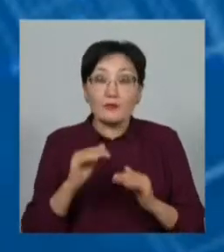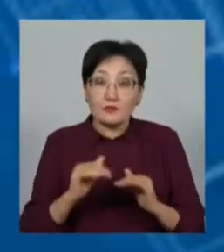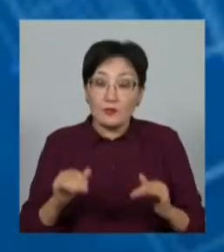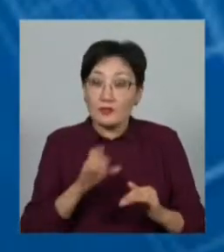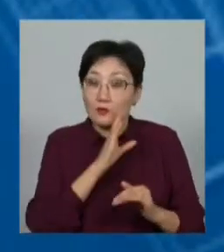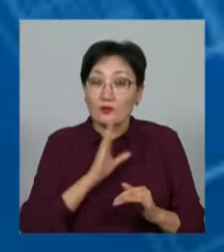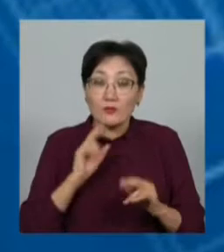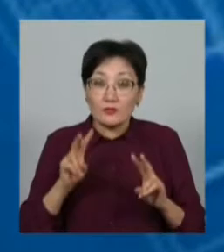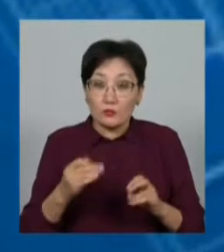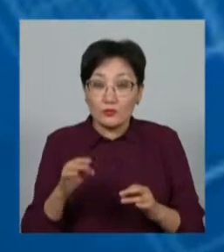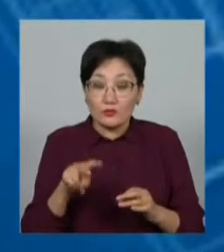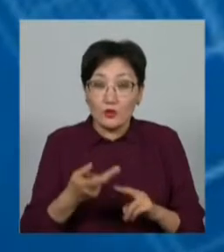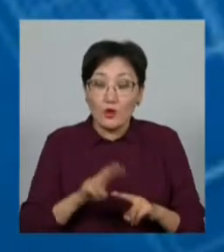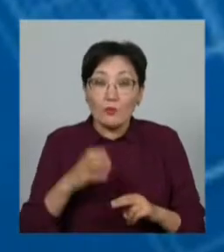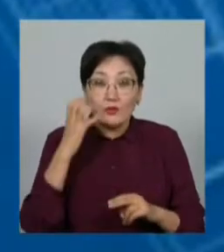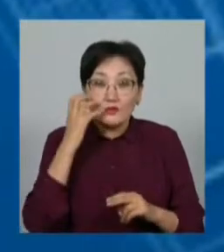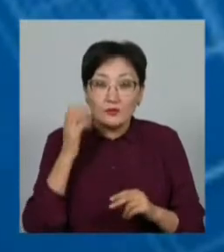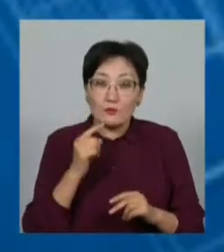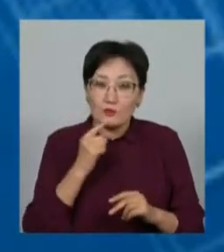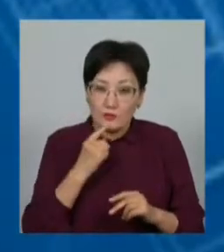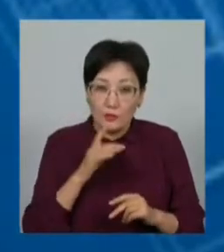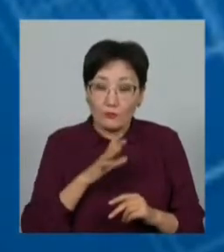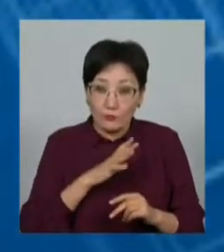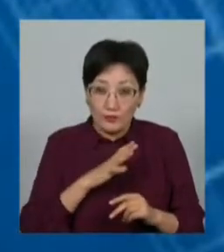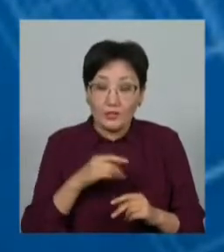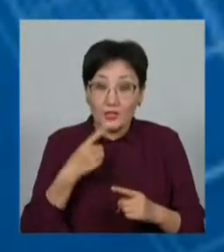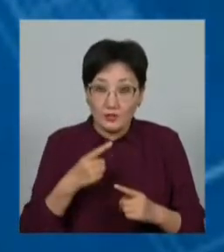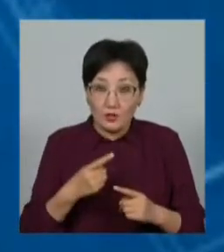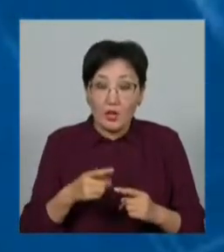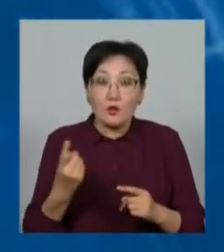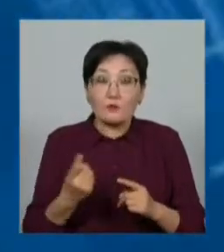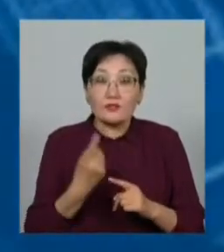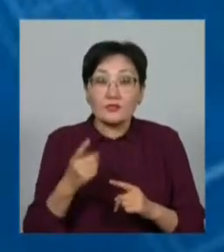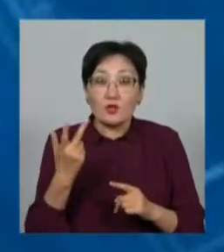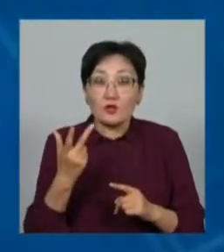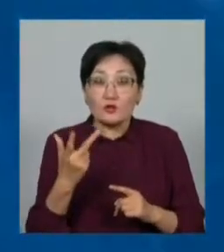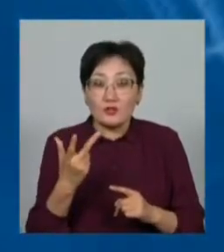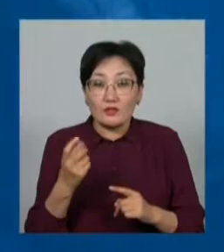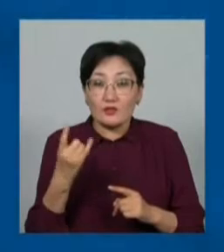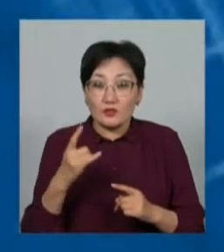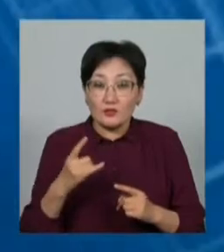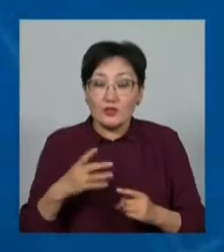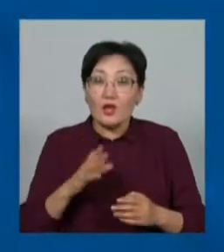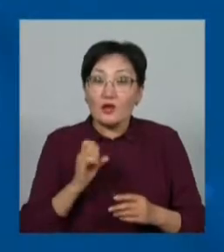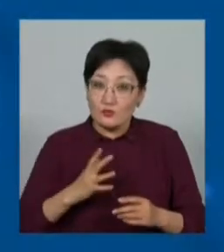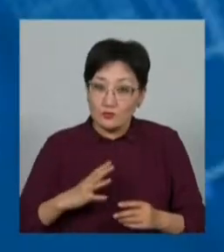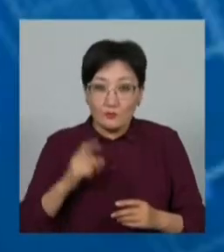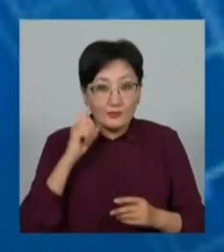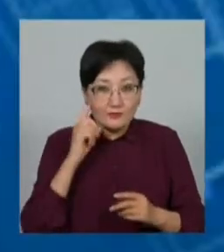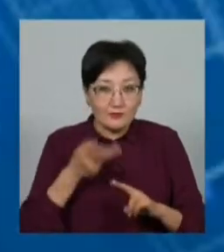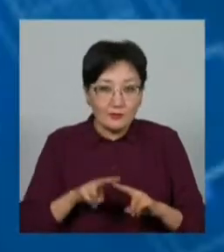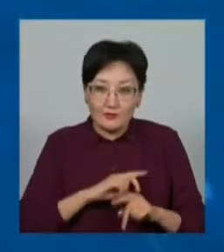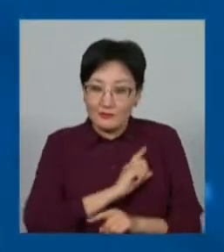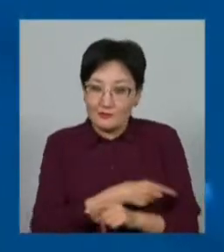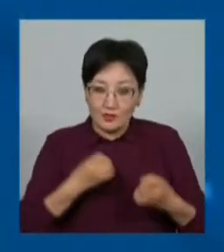анасы атанып отырған ол бұл жүктіліктің қиынырақ болғанын жасырмады. Алғашында үшемге аяғы ауыр екенін естіген ол қатты